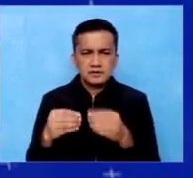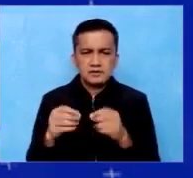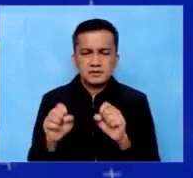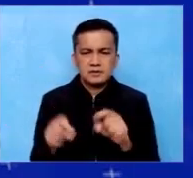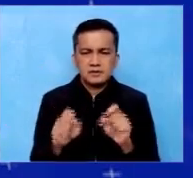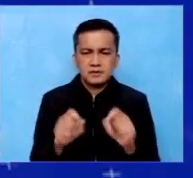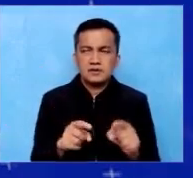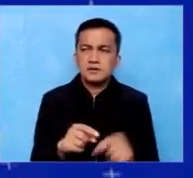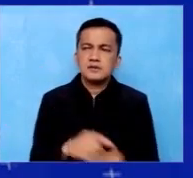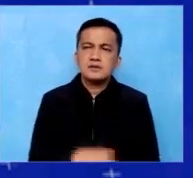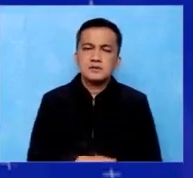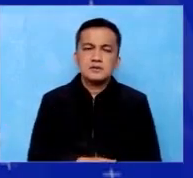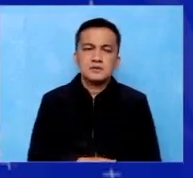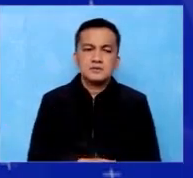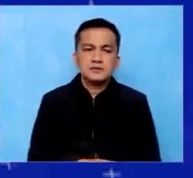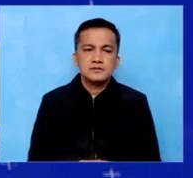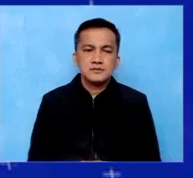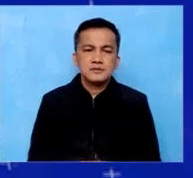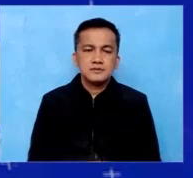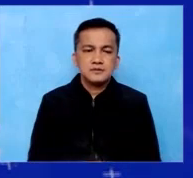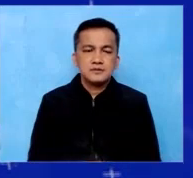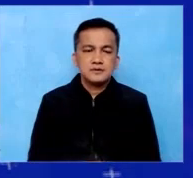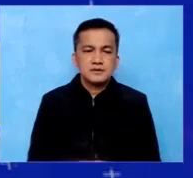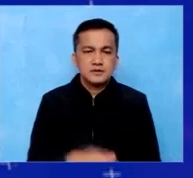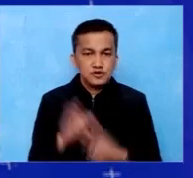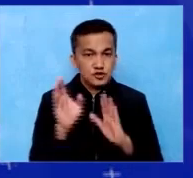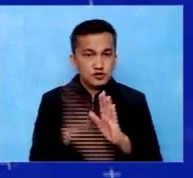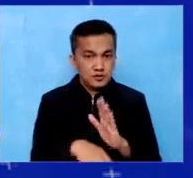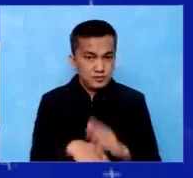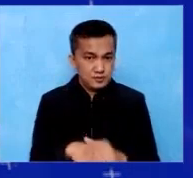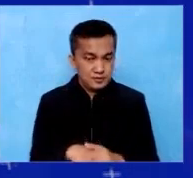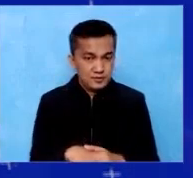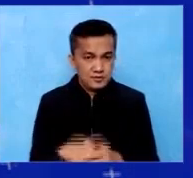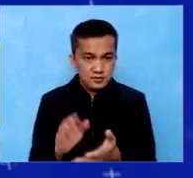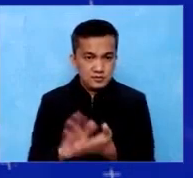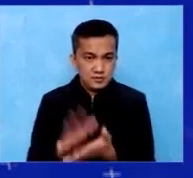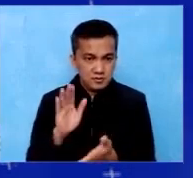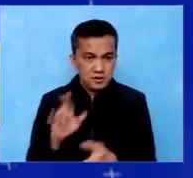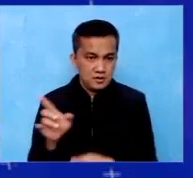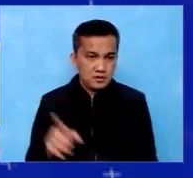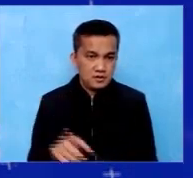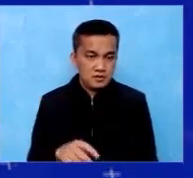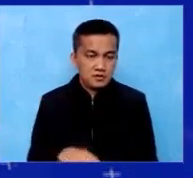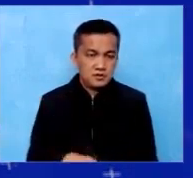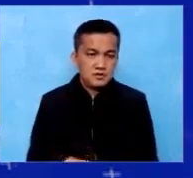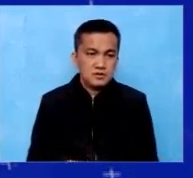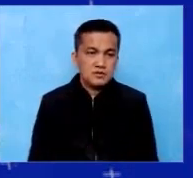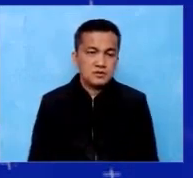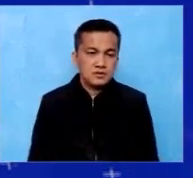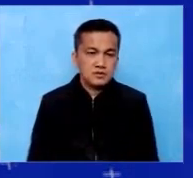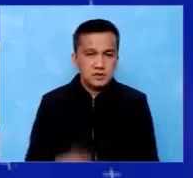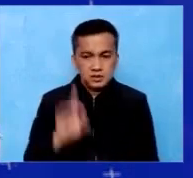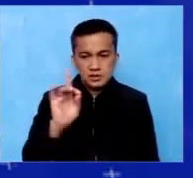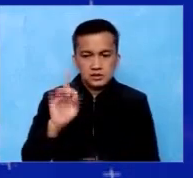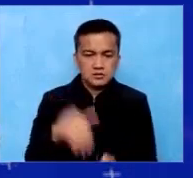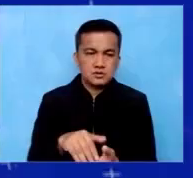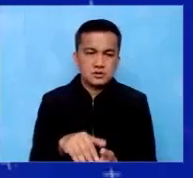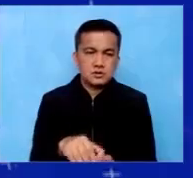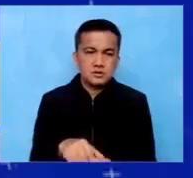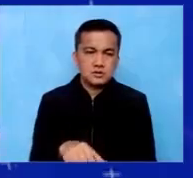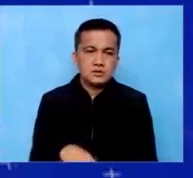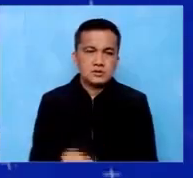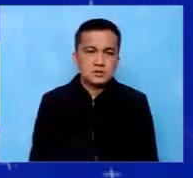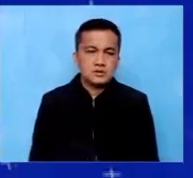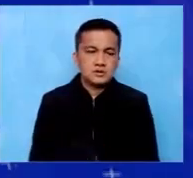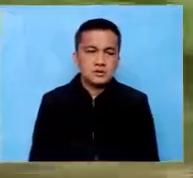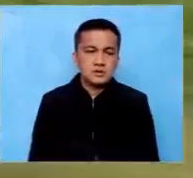binibenta niya. Sa murang halaga kasi mga mahal din po yun eh, mga more or less 8,000 po yun